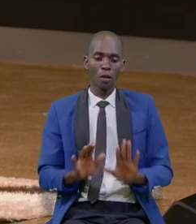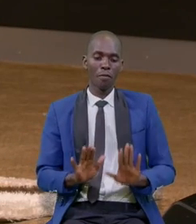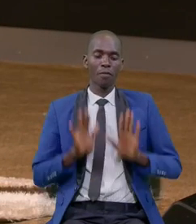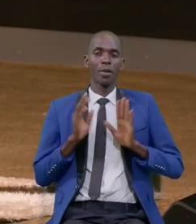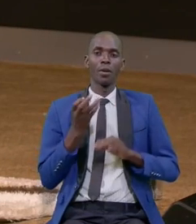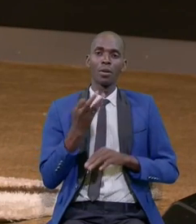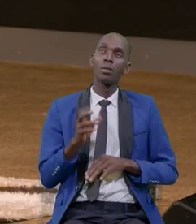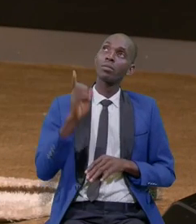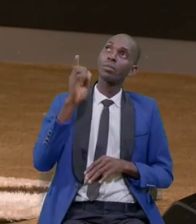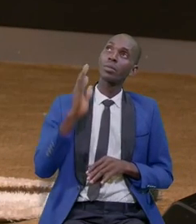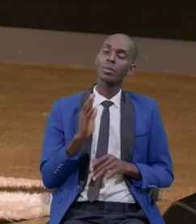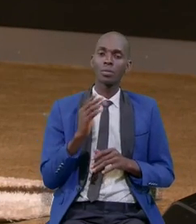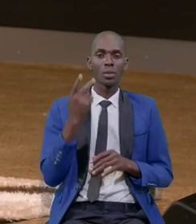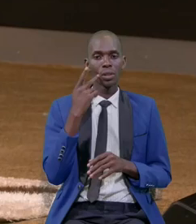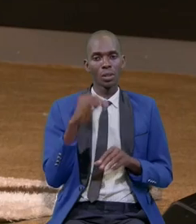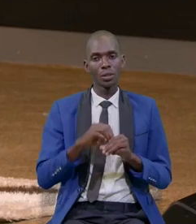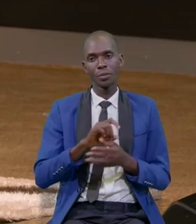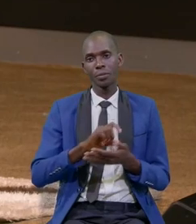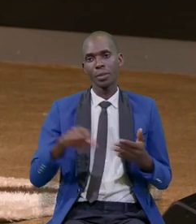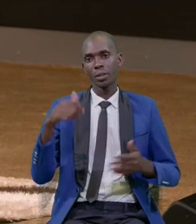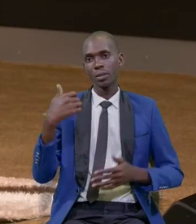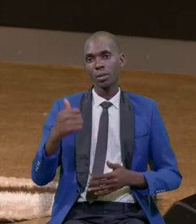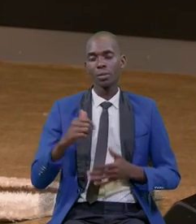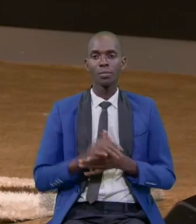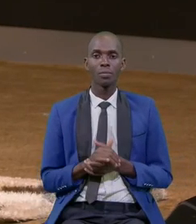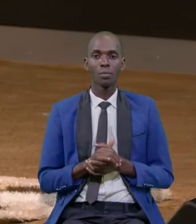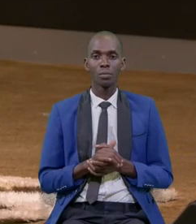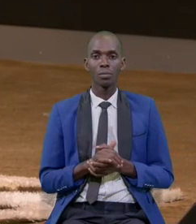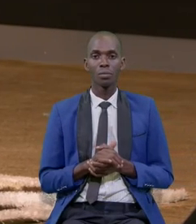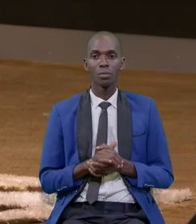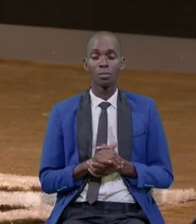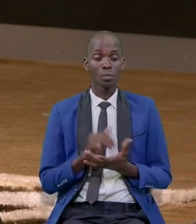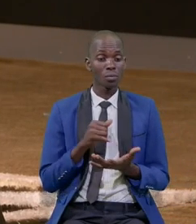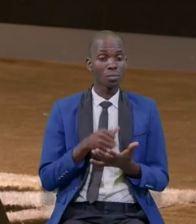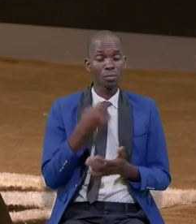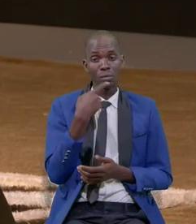Dieu. Voilà le verset 10 qui dit,